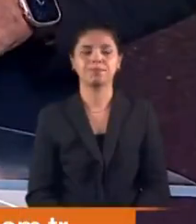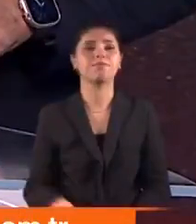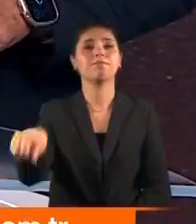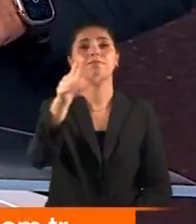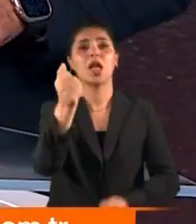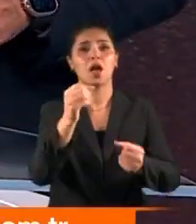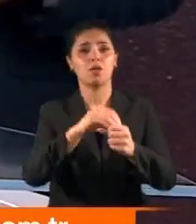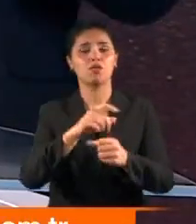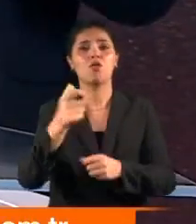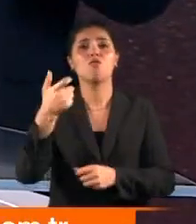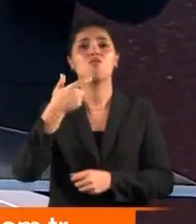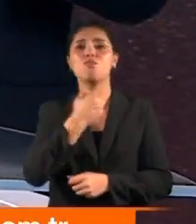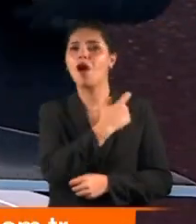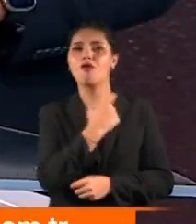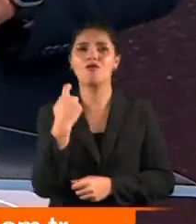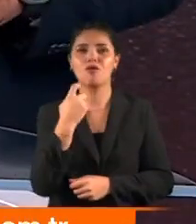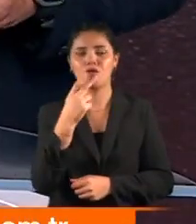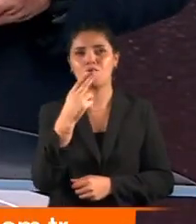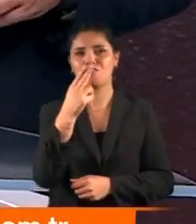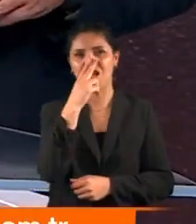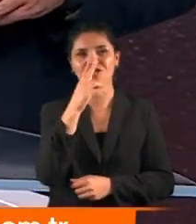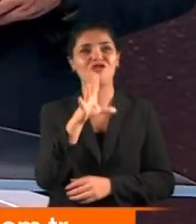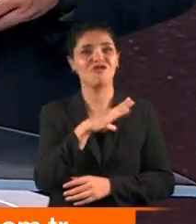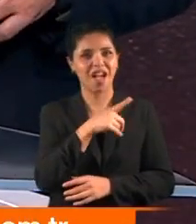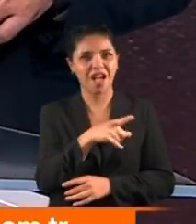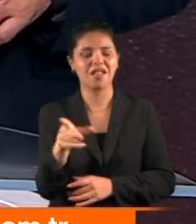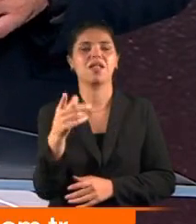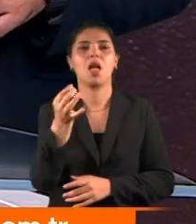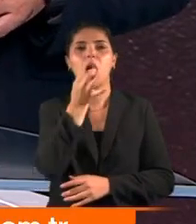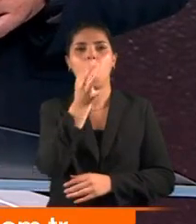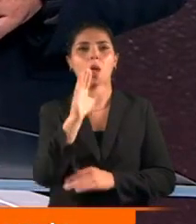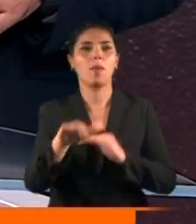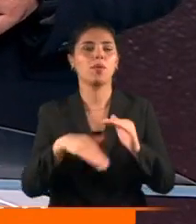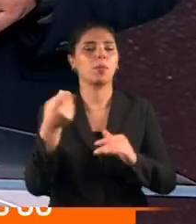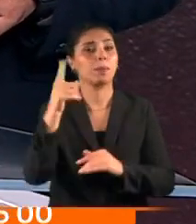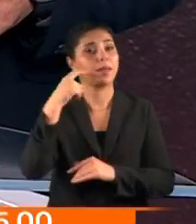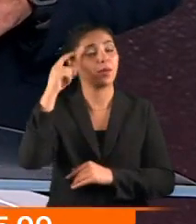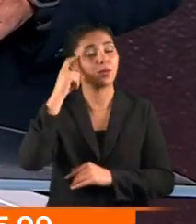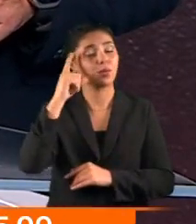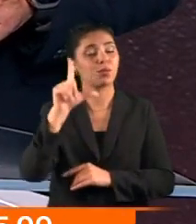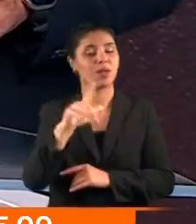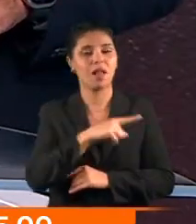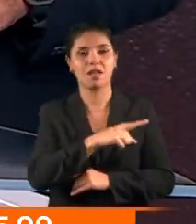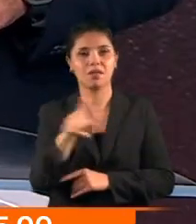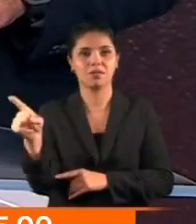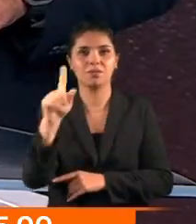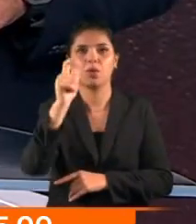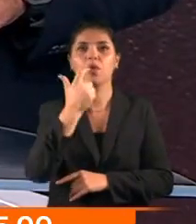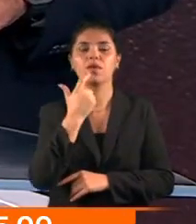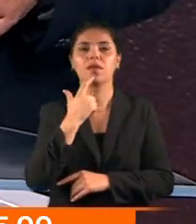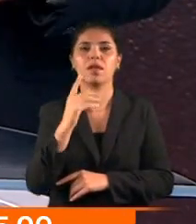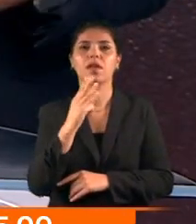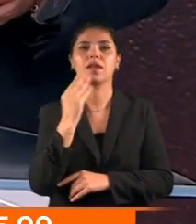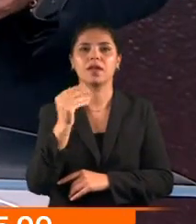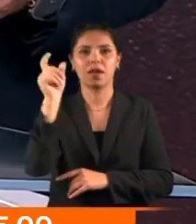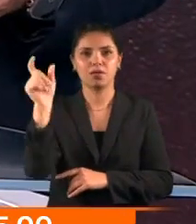Eğer aracınızın içinde parfüm sıkma alışkanlığınız varsa sıradaki haberimizin ardından bir kez daha düşünmenizi rica edeceğim 16 yaşındaki